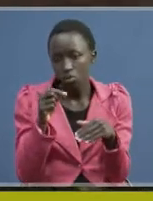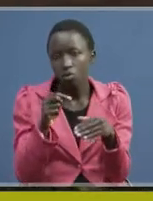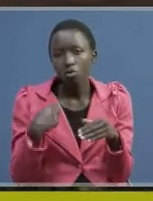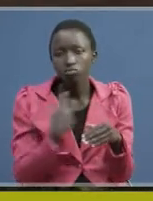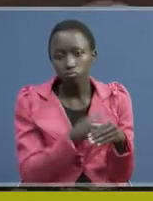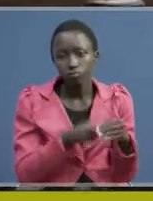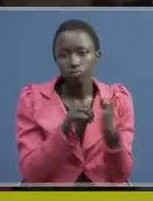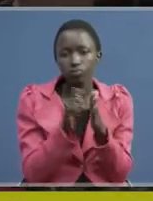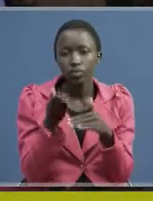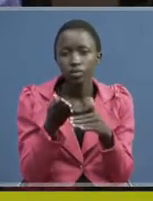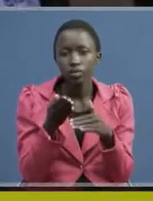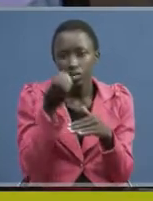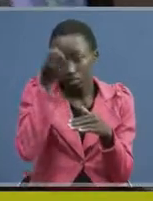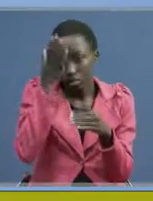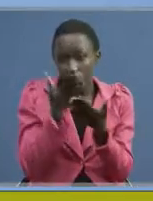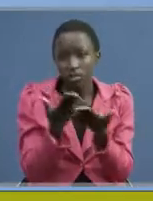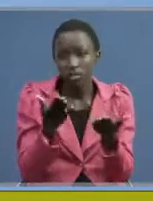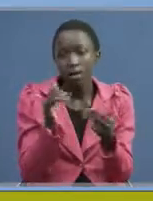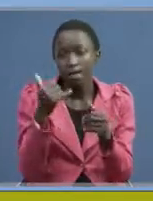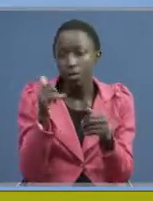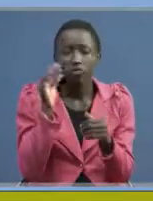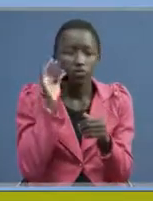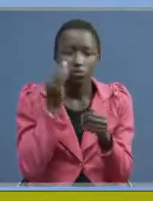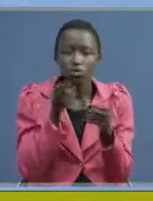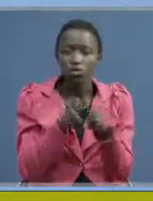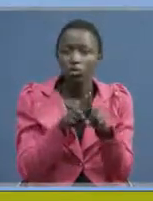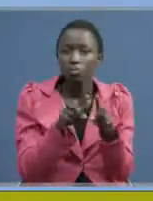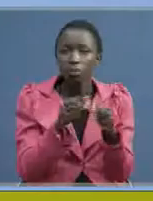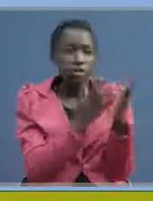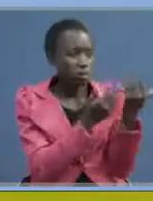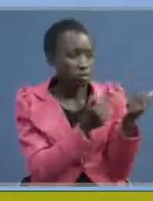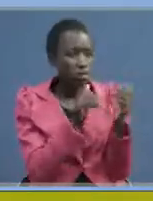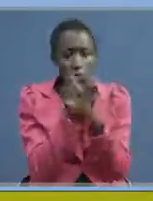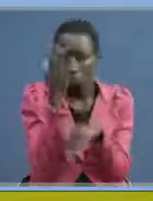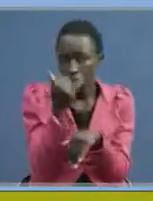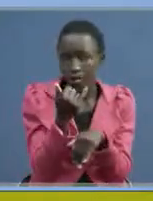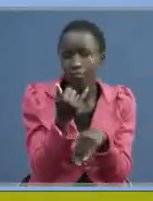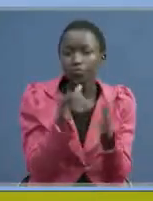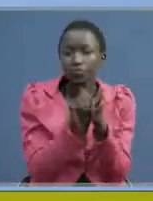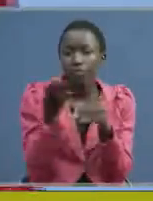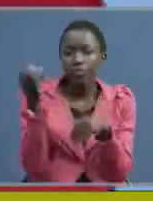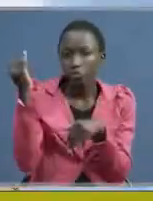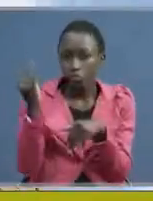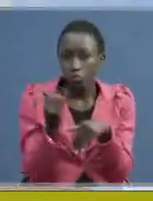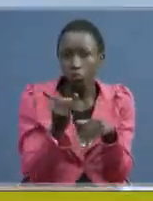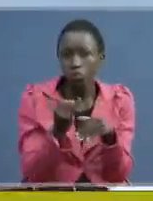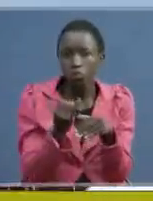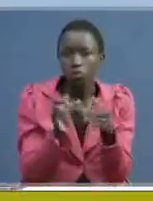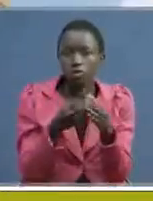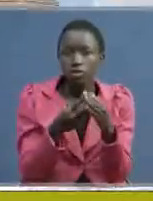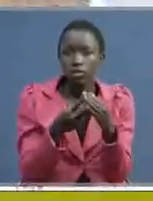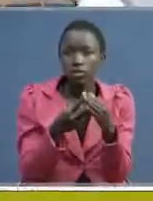La kutamausha ni kwamba ubunifu huu haujazaa matunda kama ilivyotarajiwa, sababu kuu ikiwa uagizaji wa bidhaa za bei